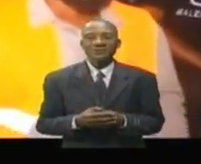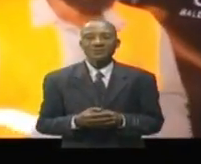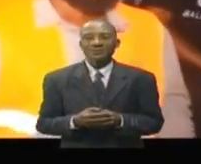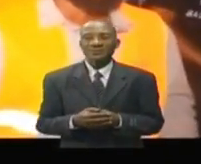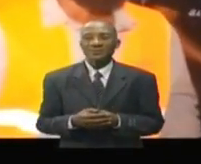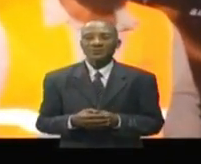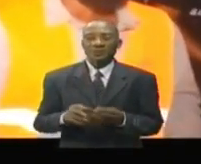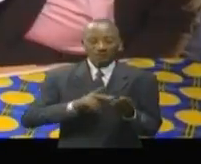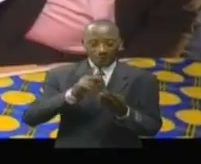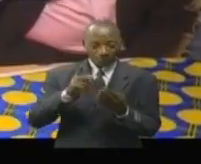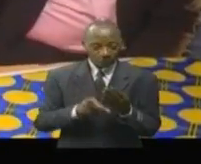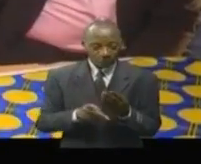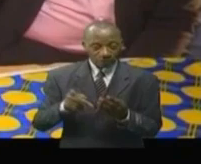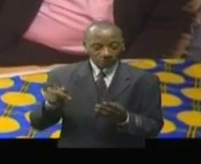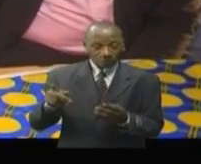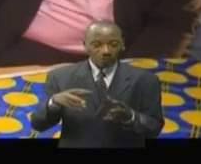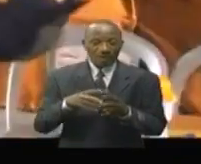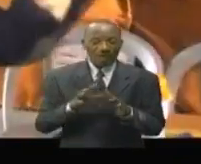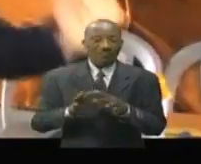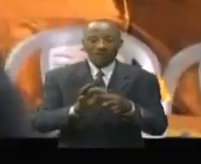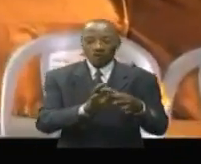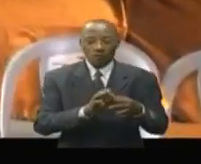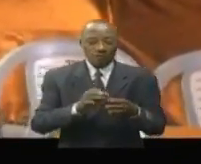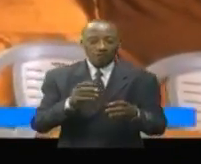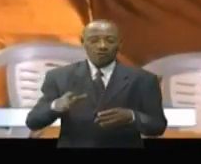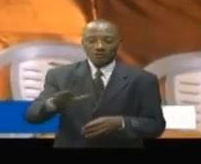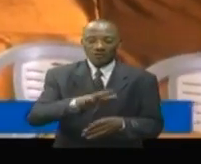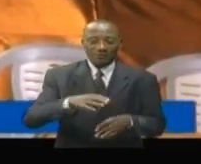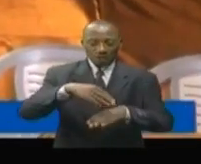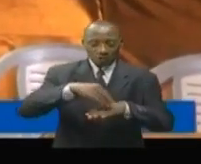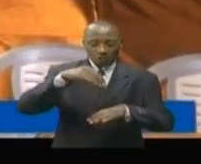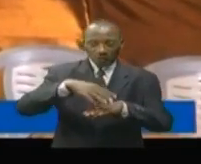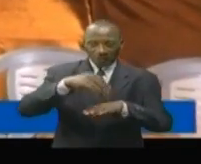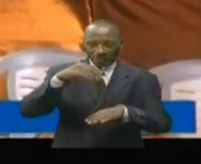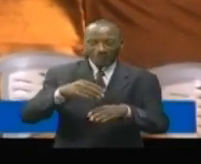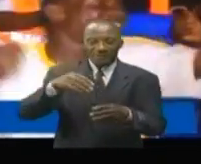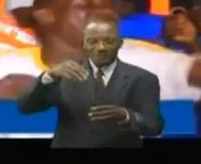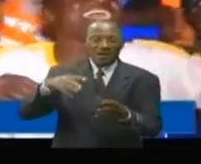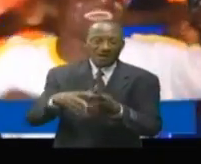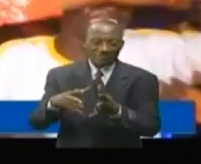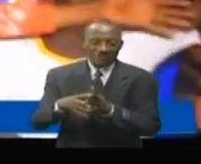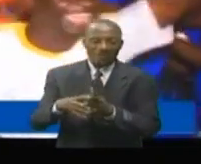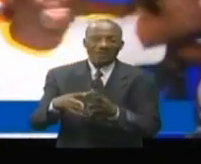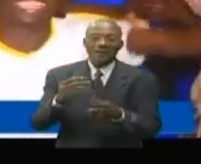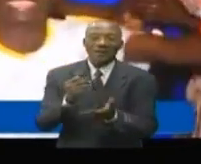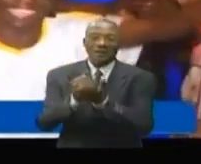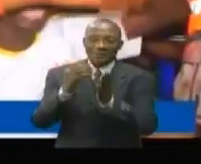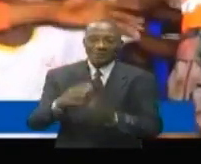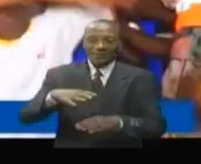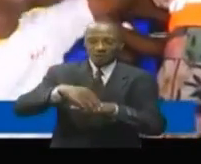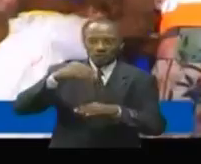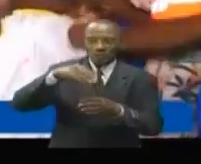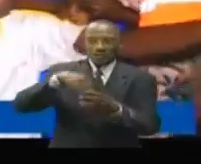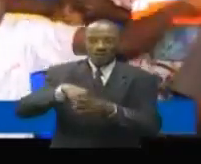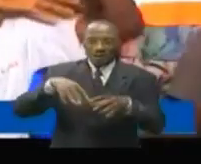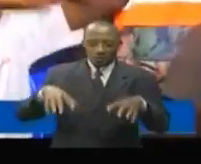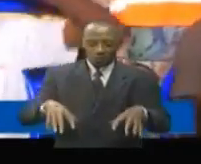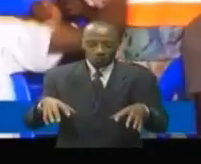projets financés par la coopération suédoise à travers l'ambassade de la Suède en République démocratique du Congo.